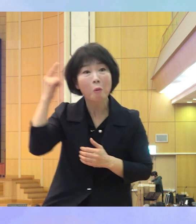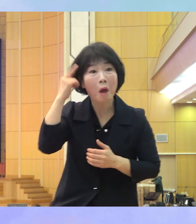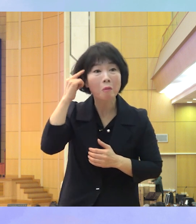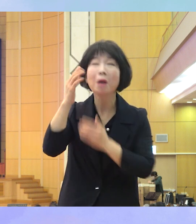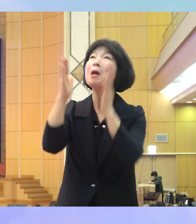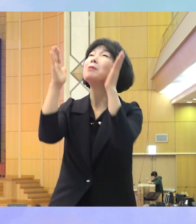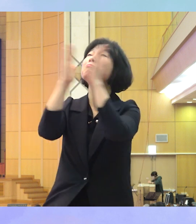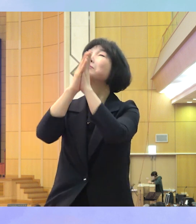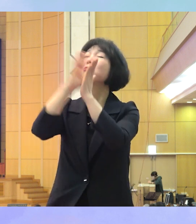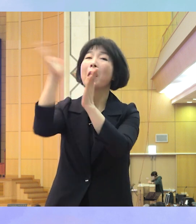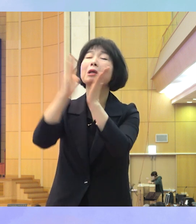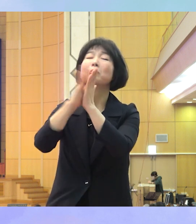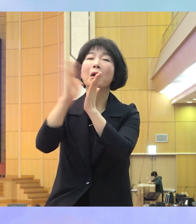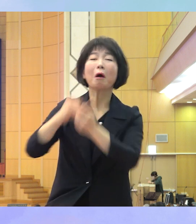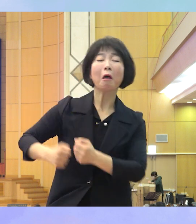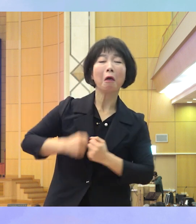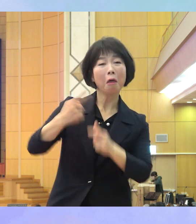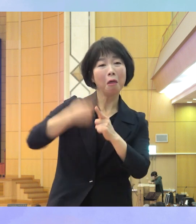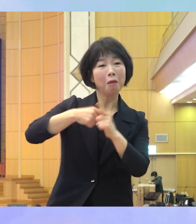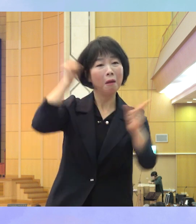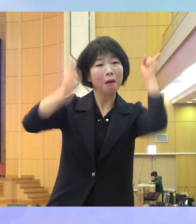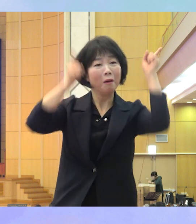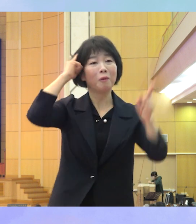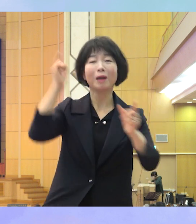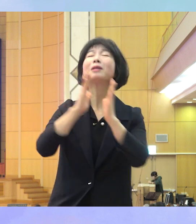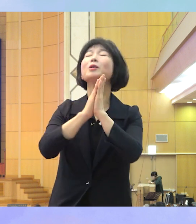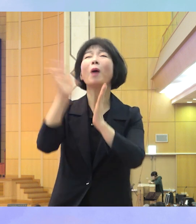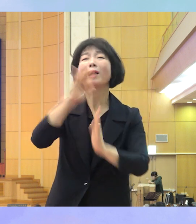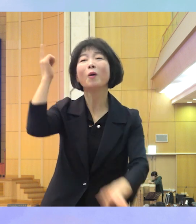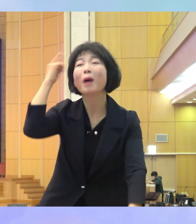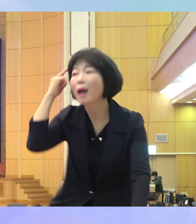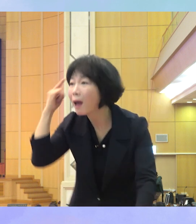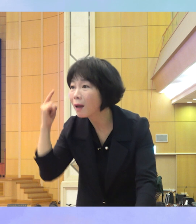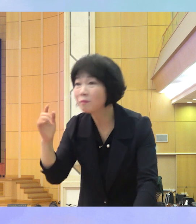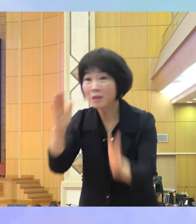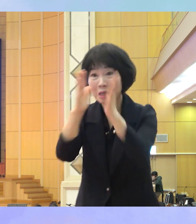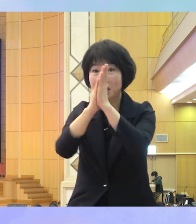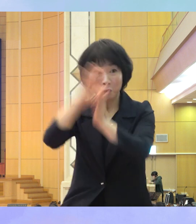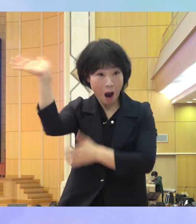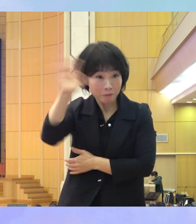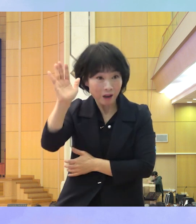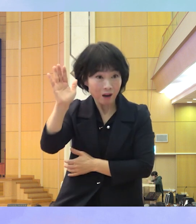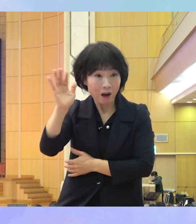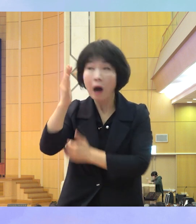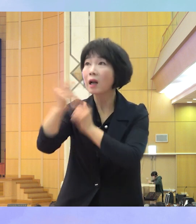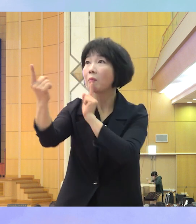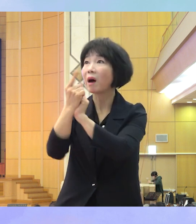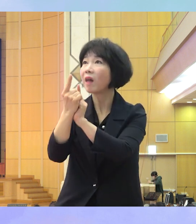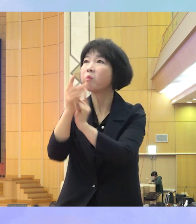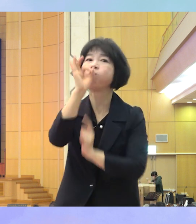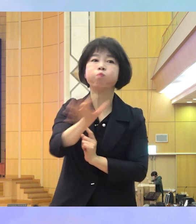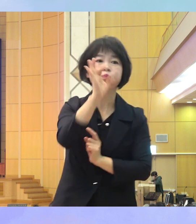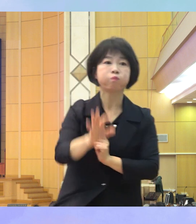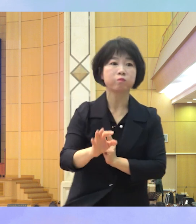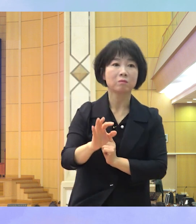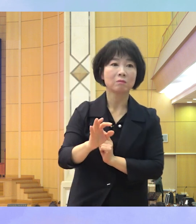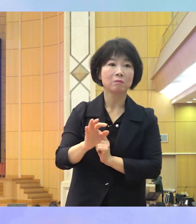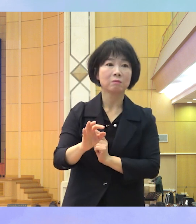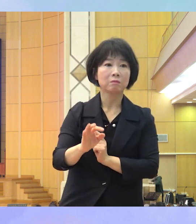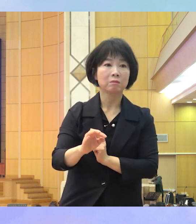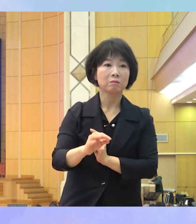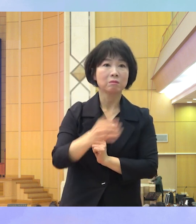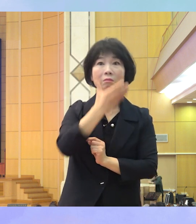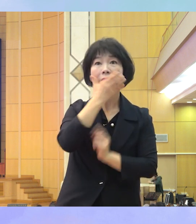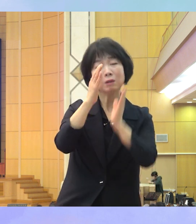것이요, 구해야 주지. 너희가 받지 못하면 구하지 않기 때문이다. 기도 안 하니까 주님 만나지도 못하고 주님이 주고자 하더라도